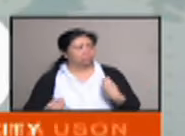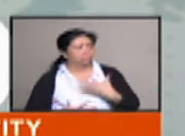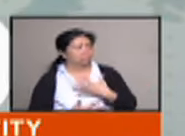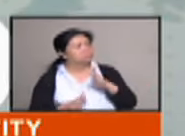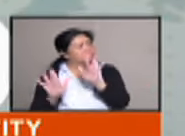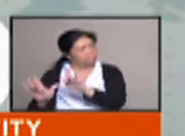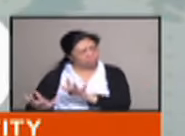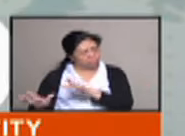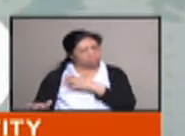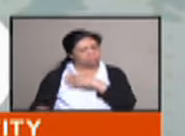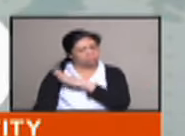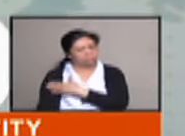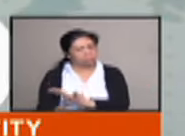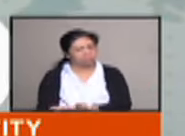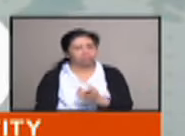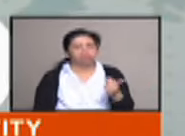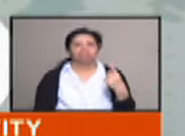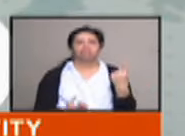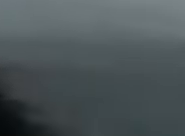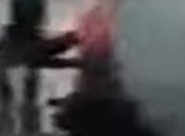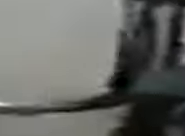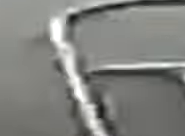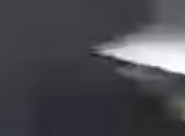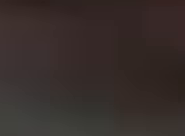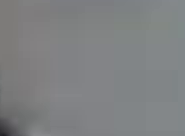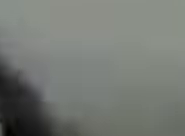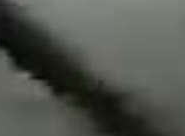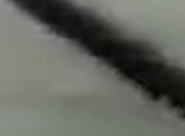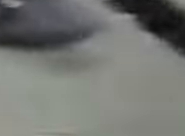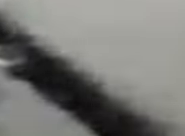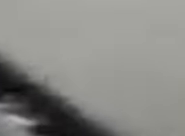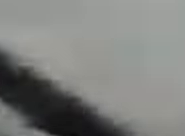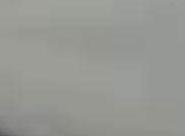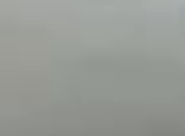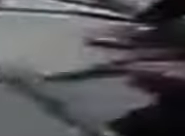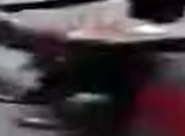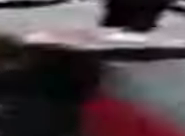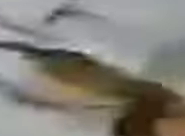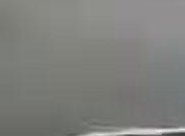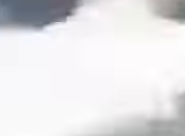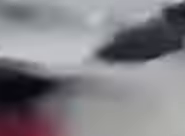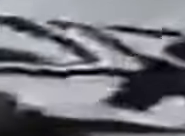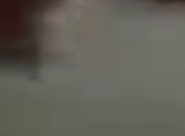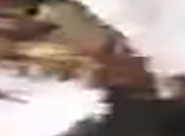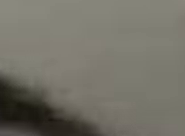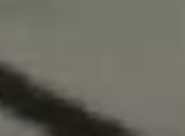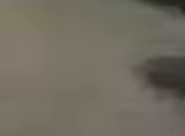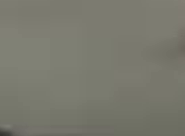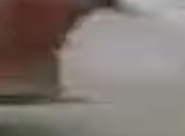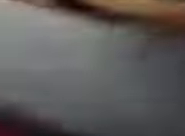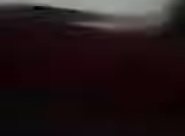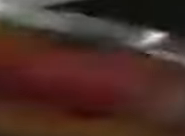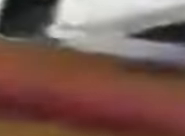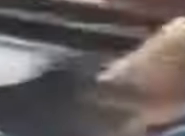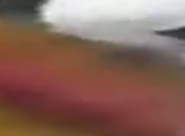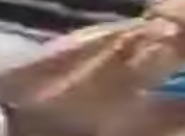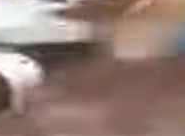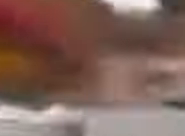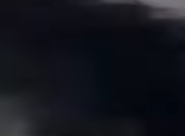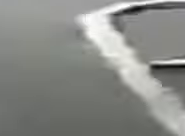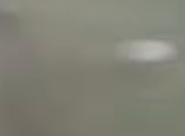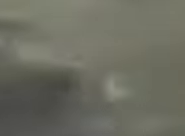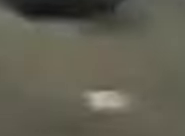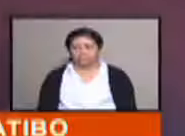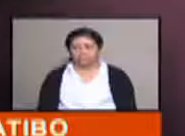na maawa po kayo sa mga anak ko. Hmm. Ang ginawa ho nung yung matandag na kaputi na yan, umiikot po siya, sir, sa harapan ng tricycle. Inangat niya ho